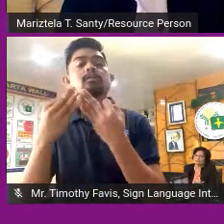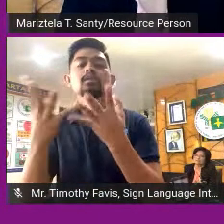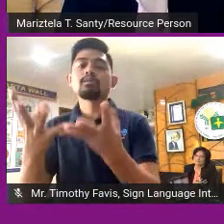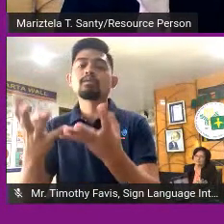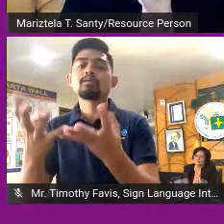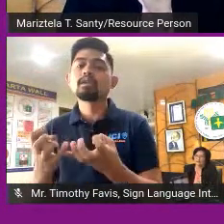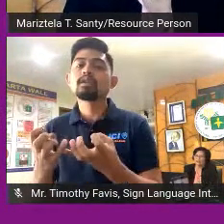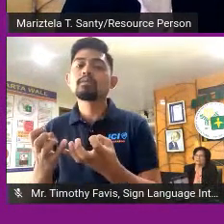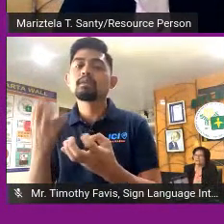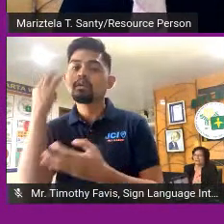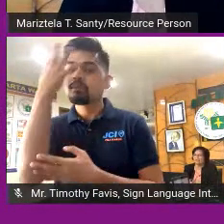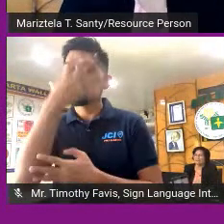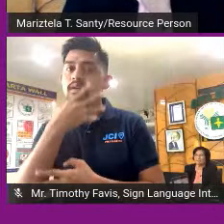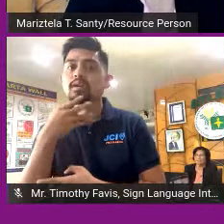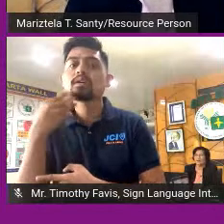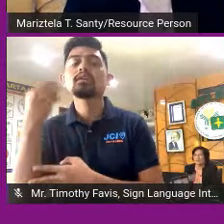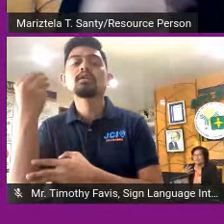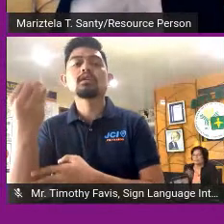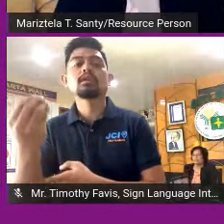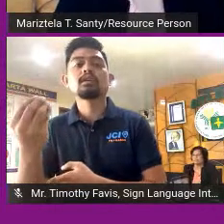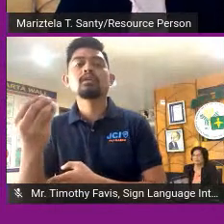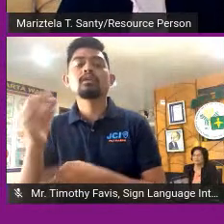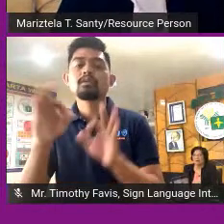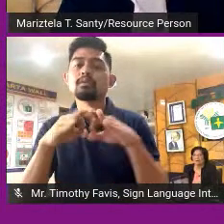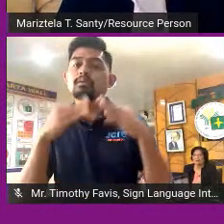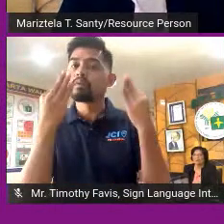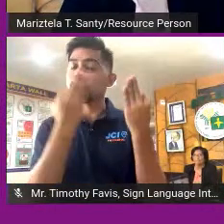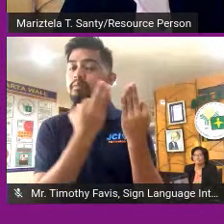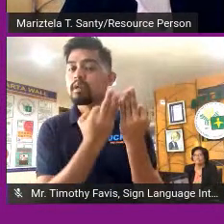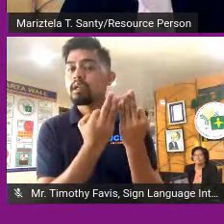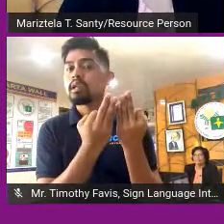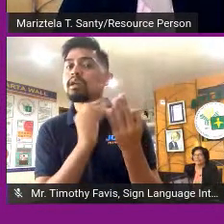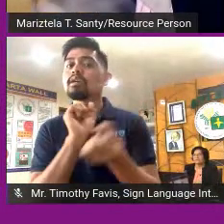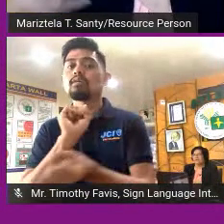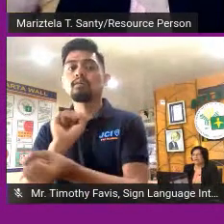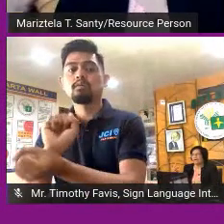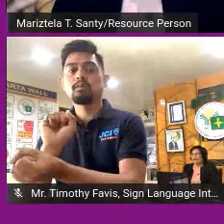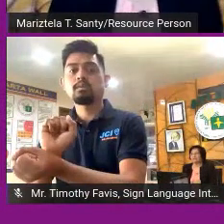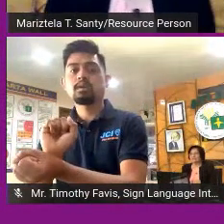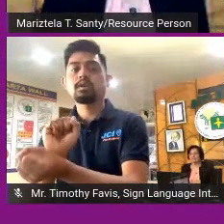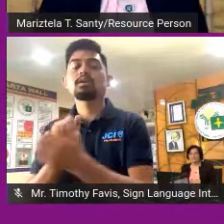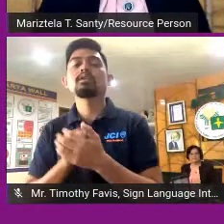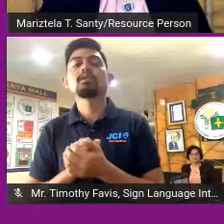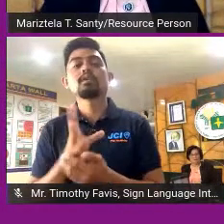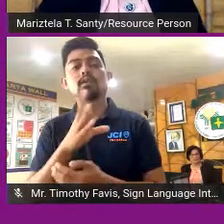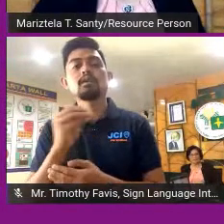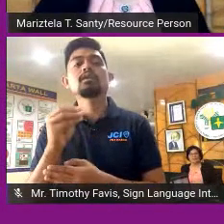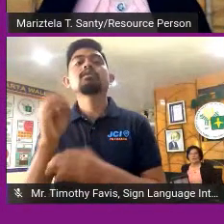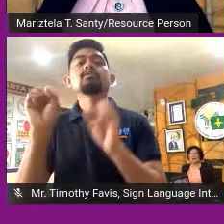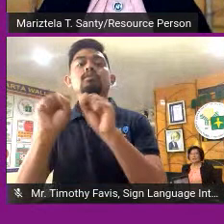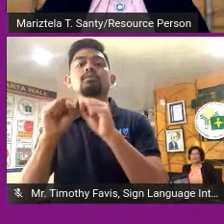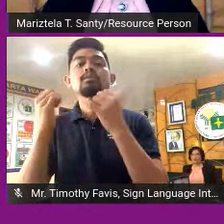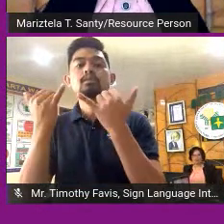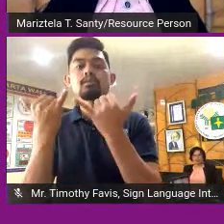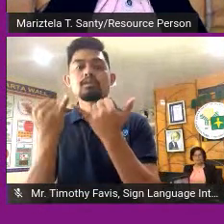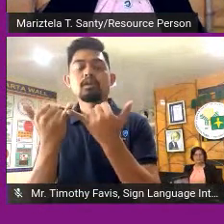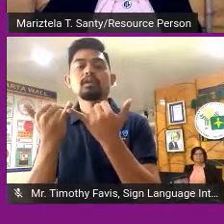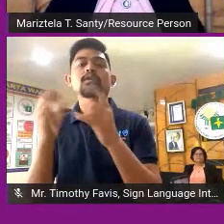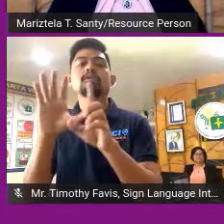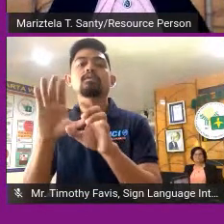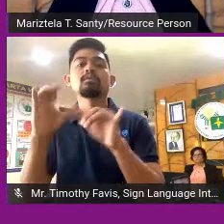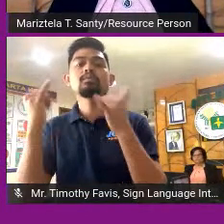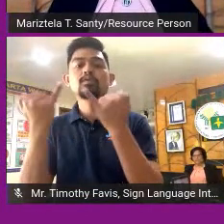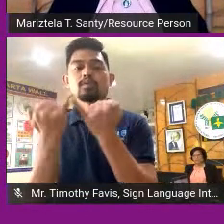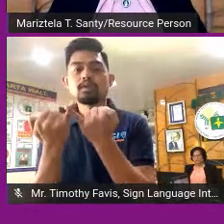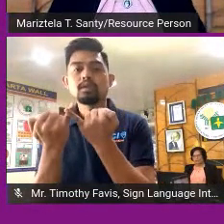ang kasamahan natin, ang pamilya, ang kasama sa trabaho, at ang ating society, ang ating